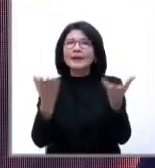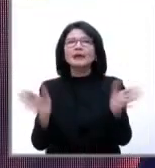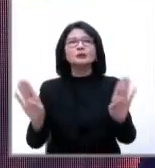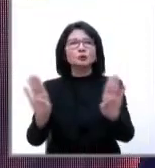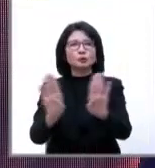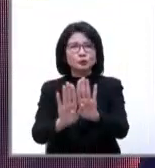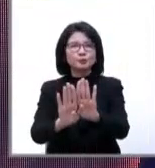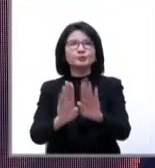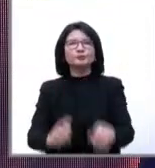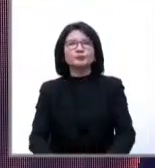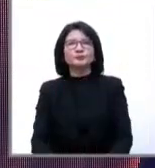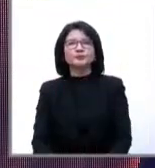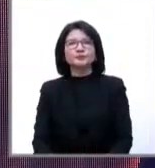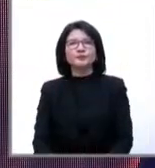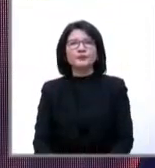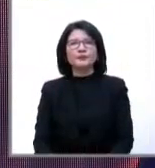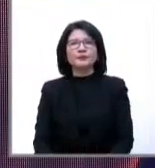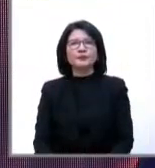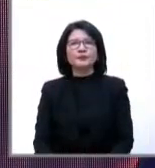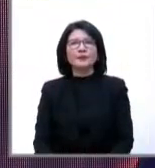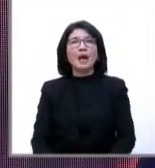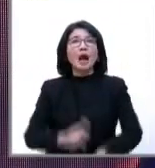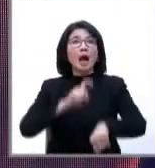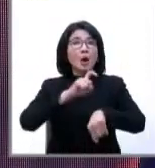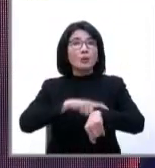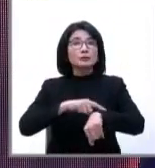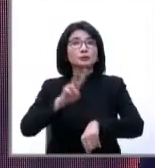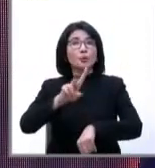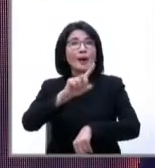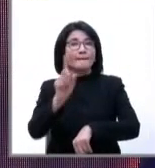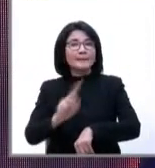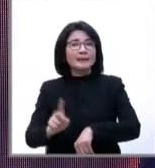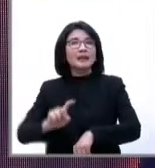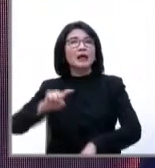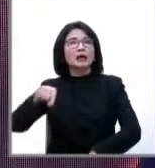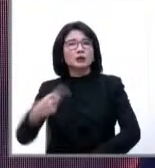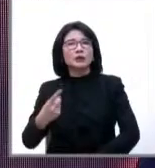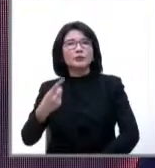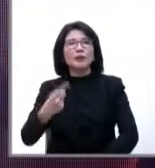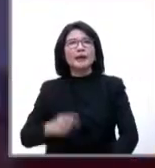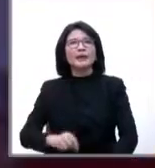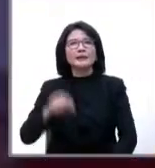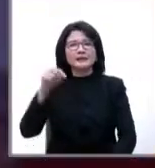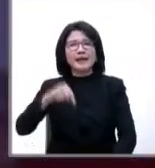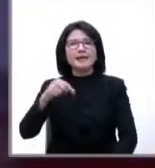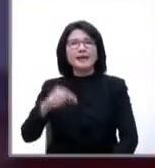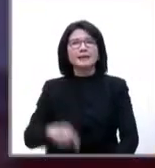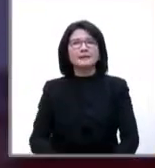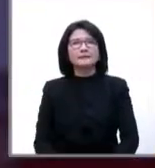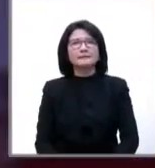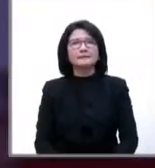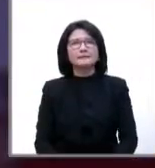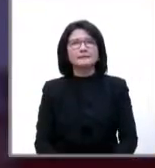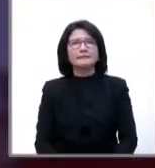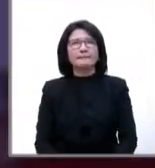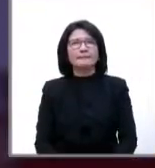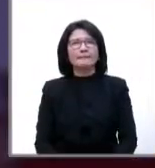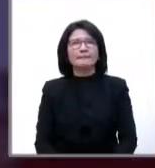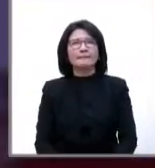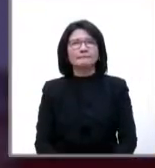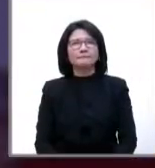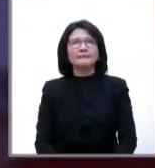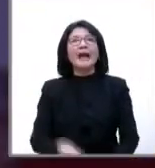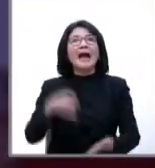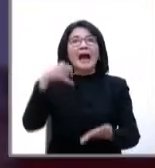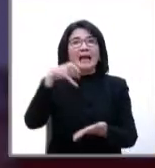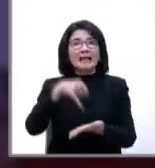pernyataan penutup pak Muhaimin waktunya 2 menit dimulai saat Bapak berbicara silakan